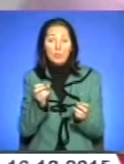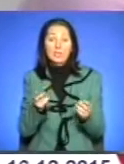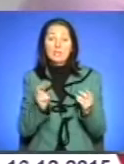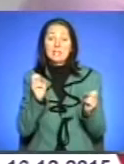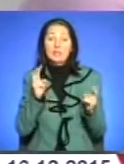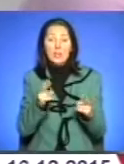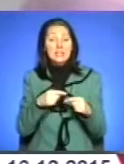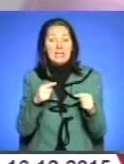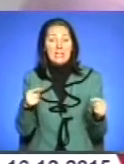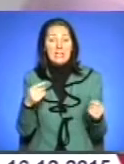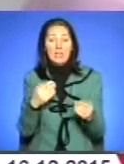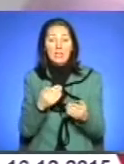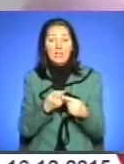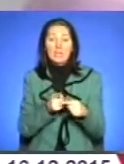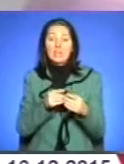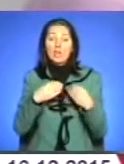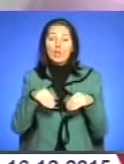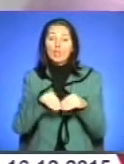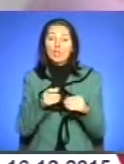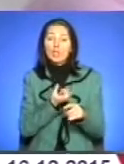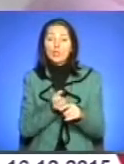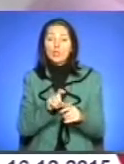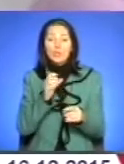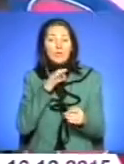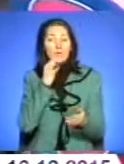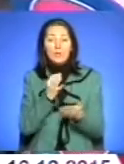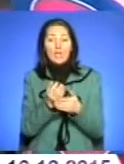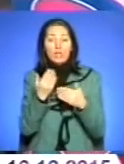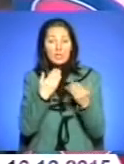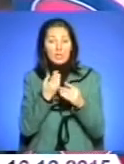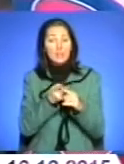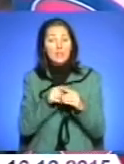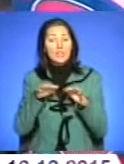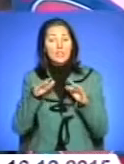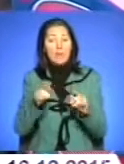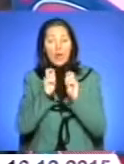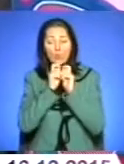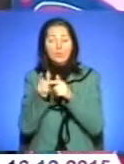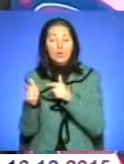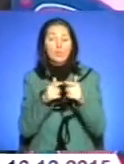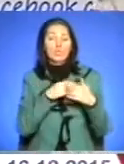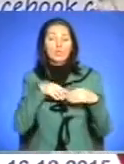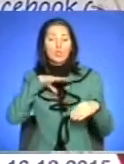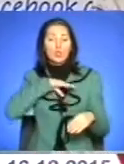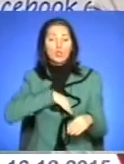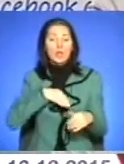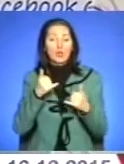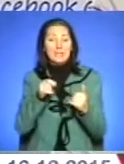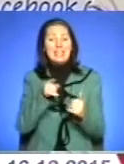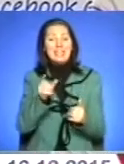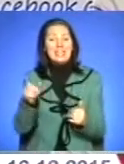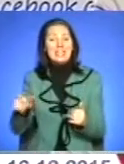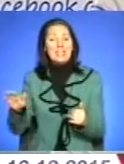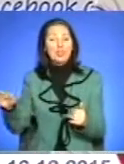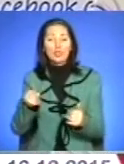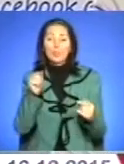речей. Тобто ці родини підійшли дуже відповідально до тої справи, і подарунки готувалися з душею саме для тих діток, щоб вони